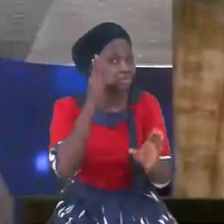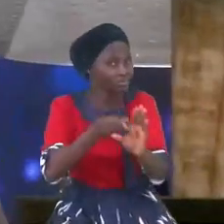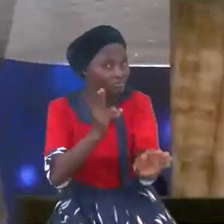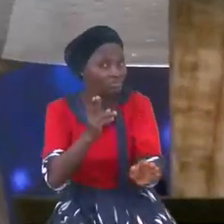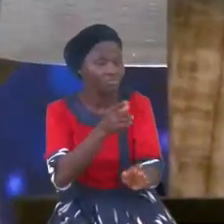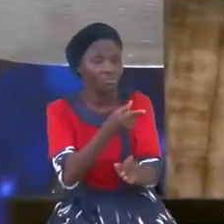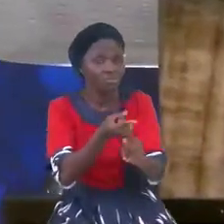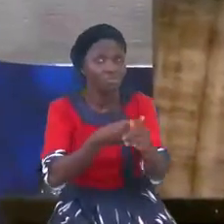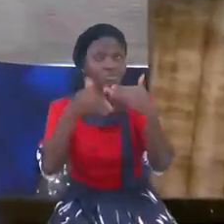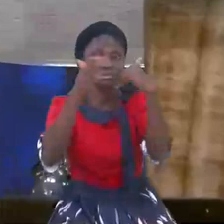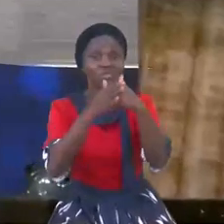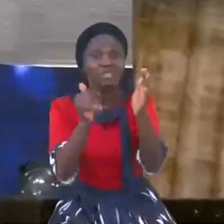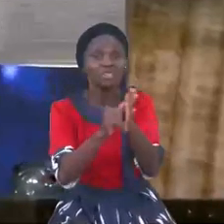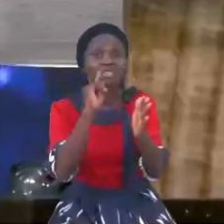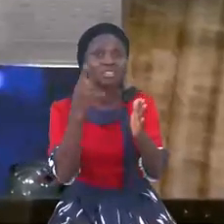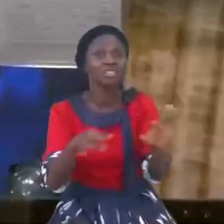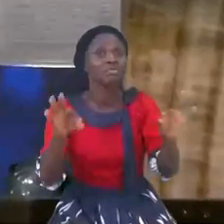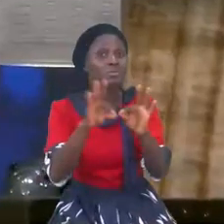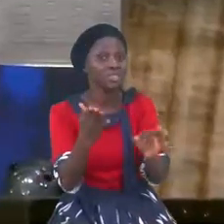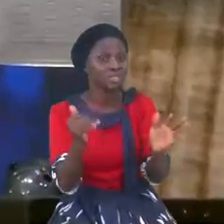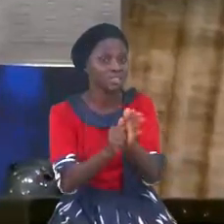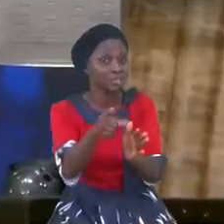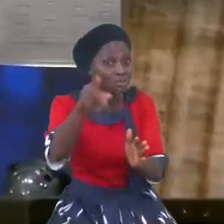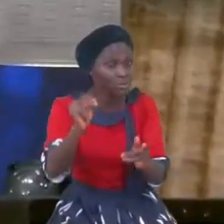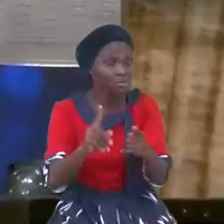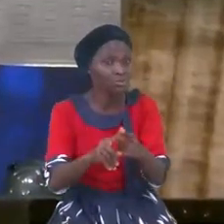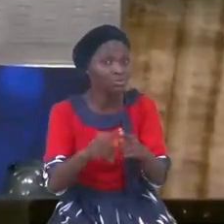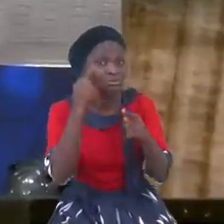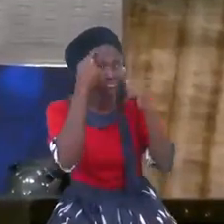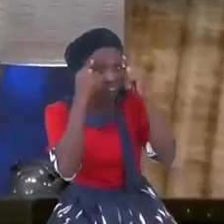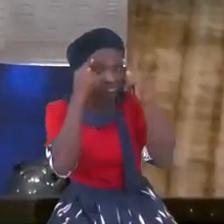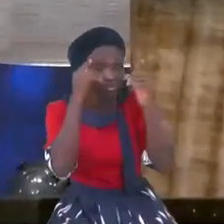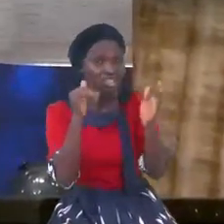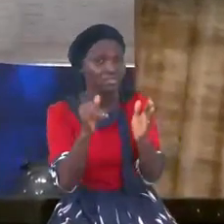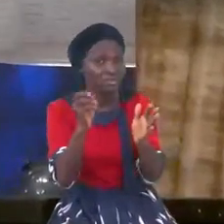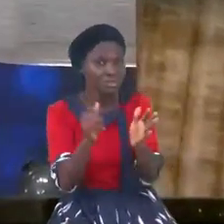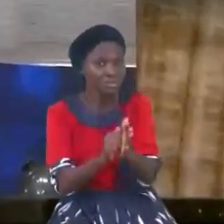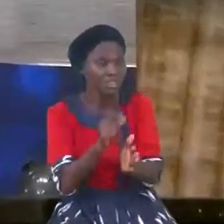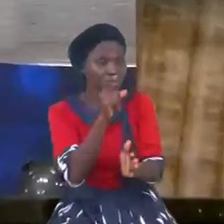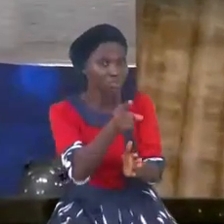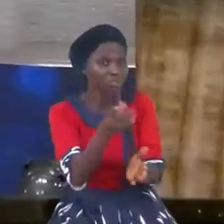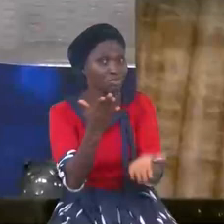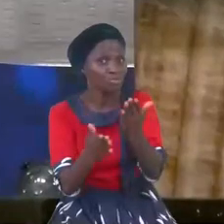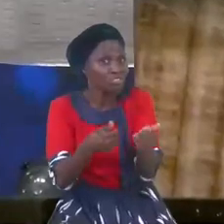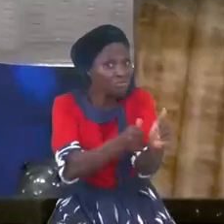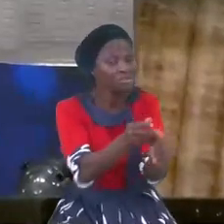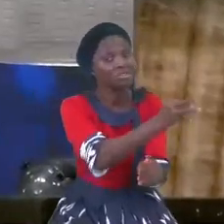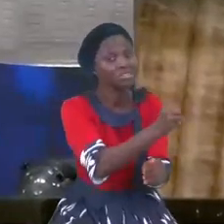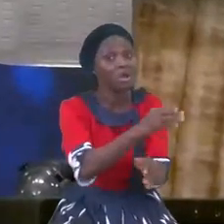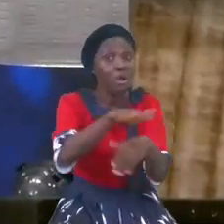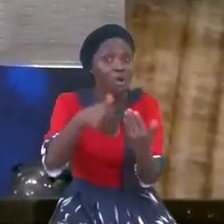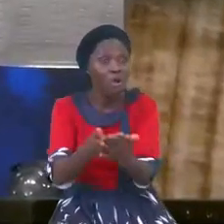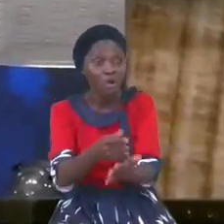à considérer. Mais ils veulent vous détacher de nous, afin que vous soyez zélés pour eux,